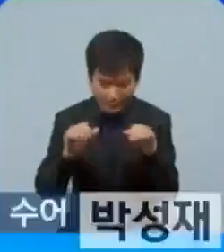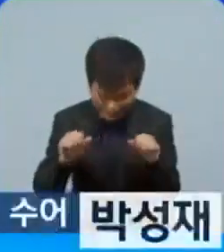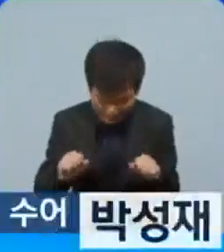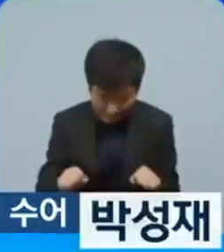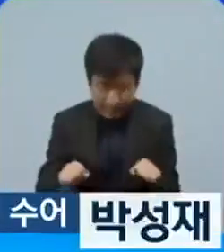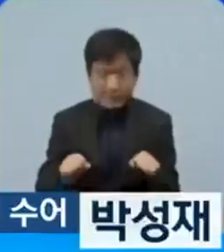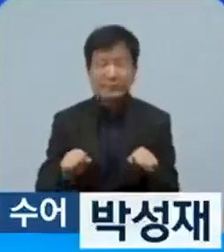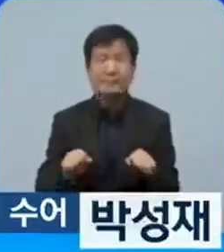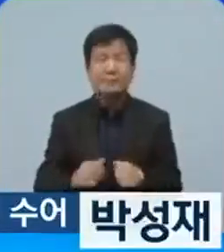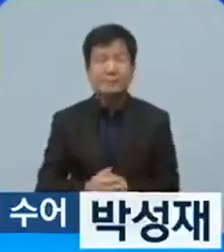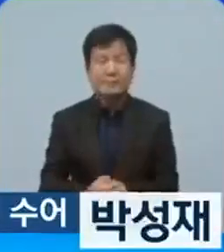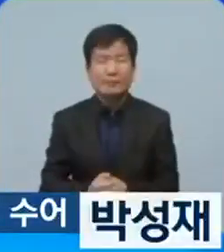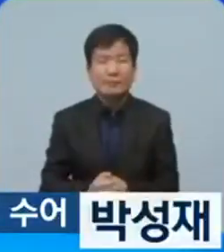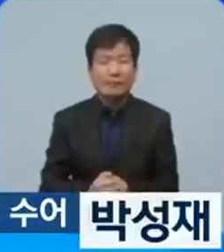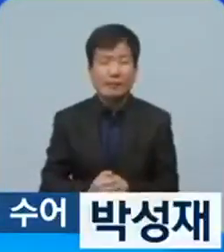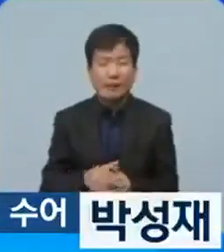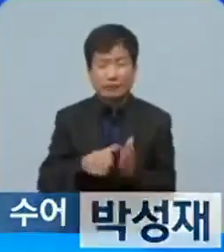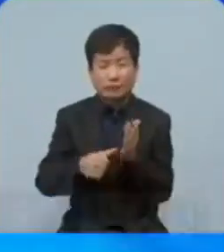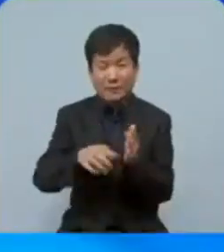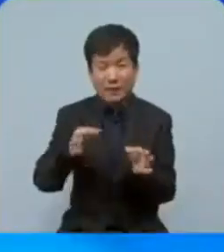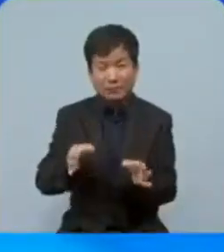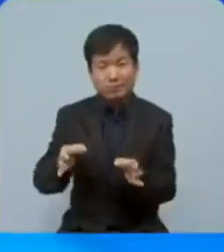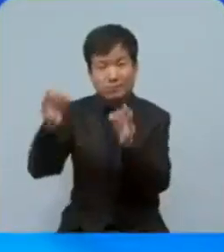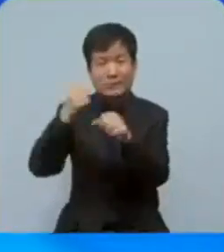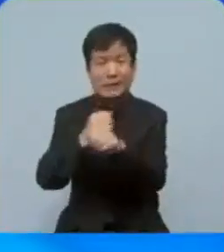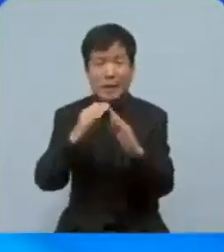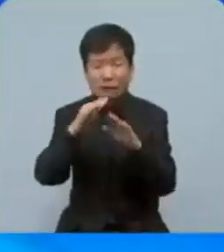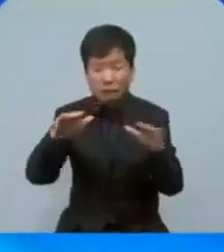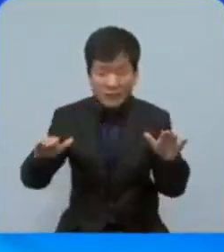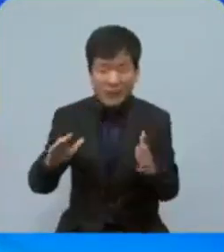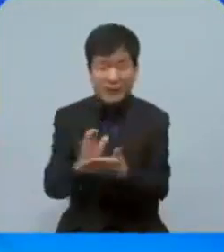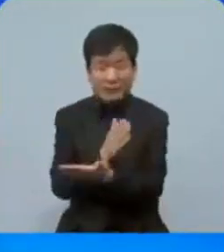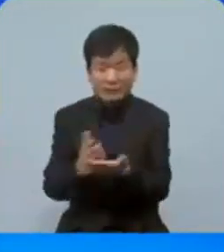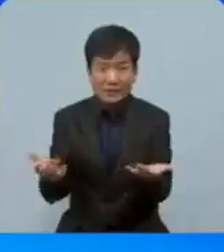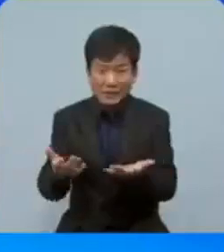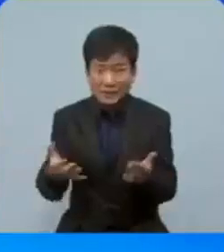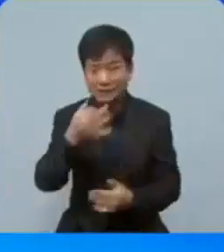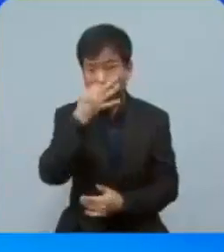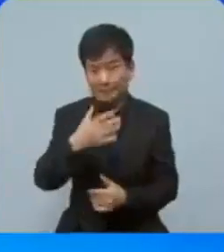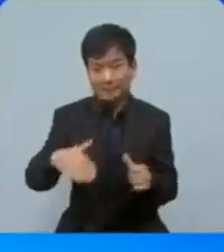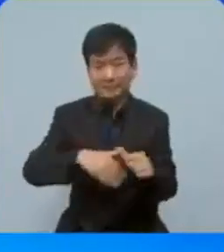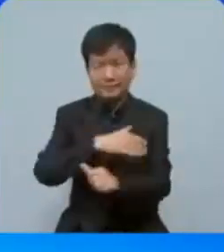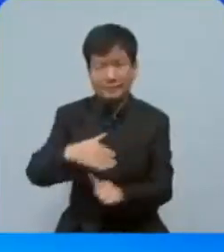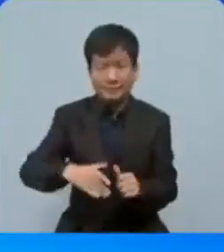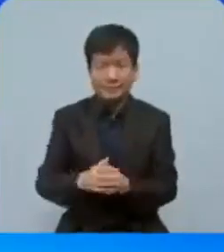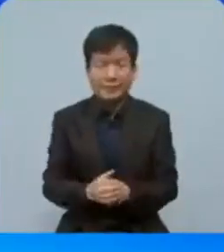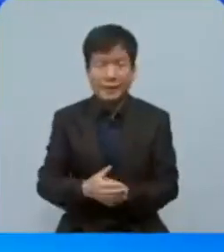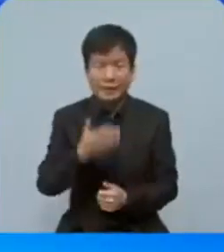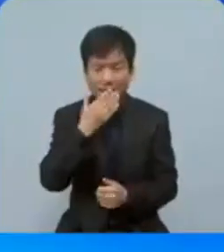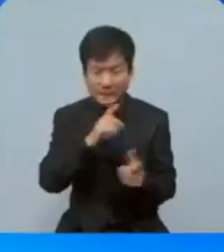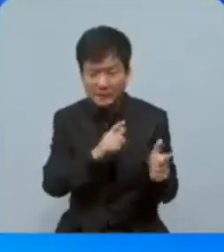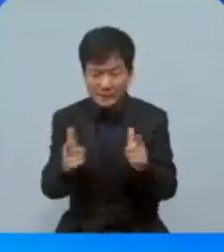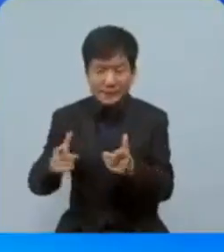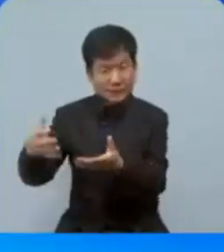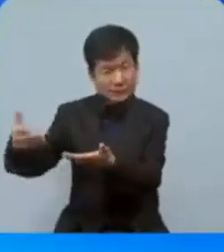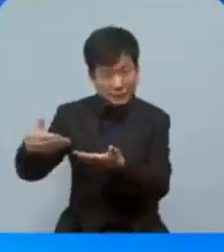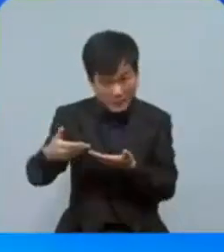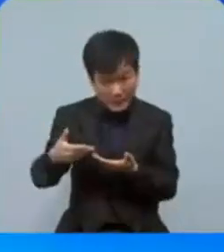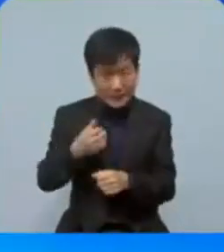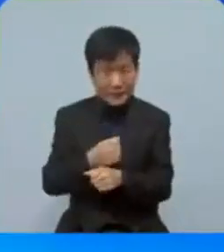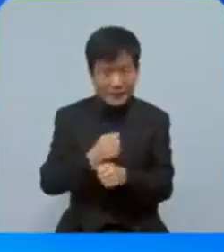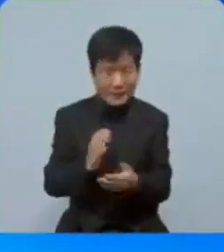안녕하십니까. 예서 충북 뉴스입니다. 치솟는 물가에 이웃과 한 끼를 나누는 일도 힘들어지고 있습니다. 음식을 기부받아